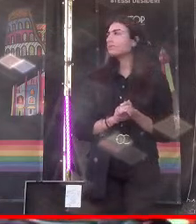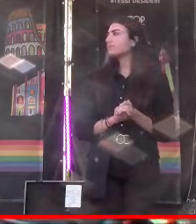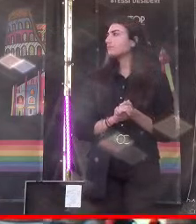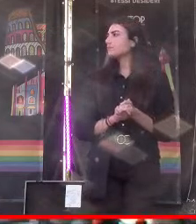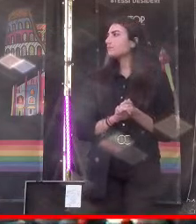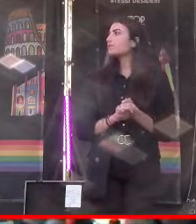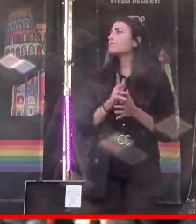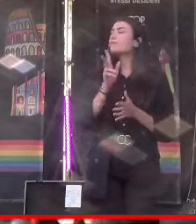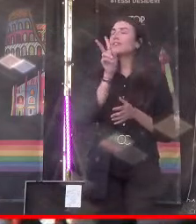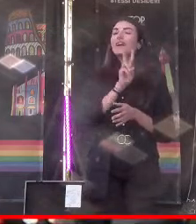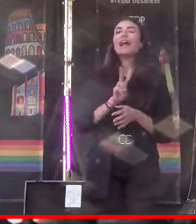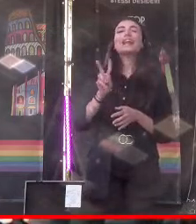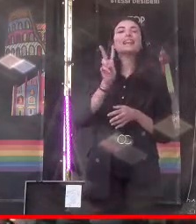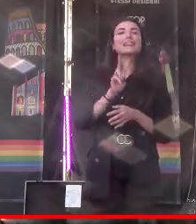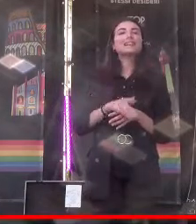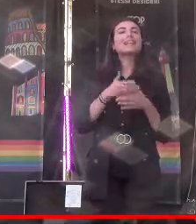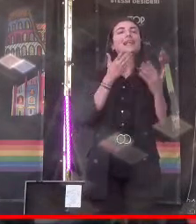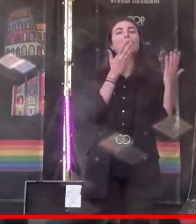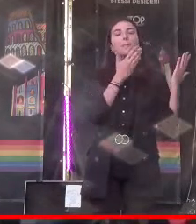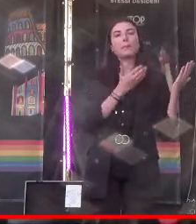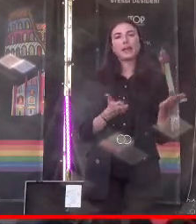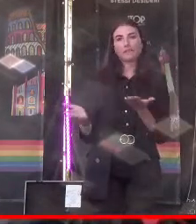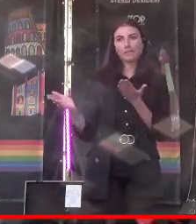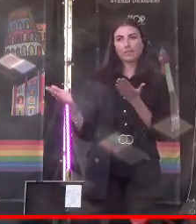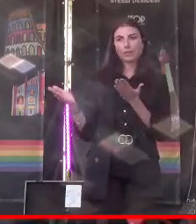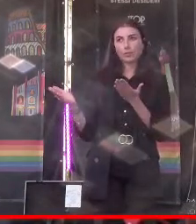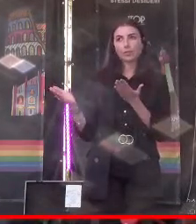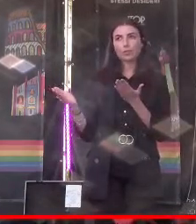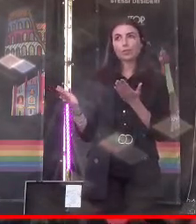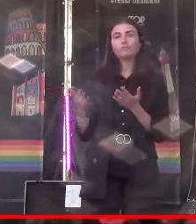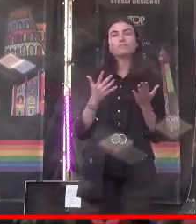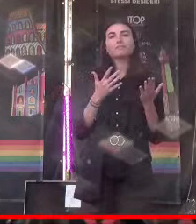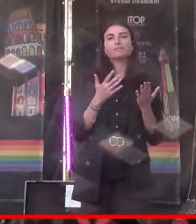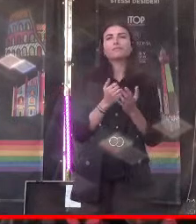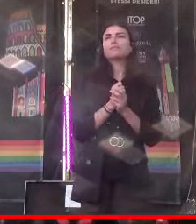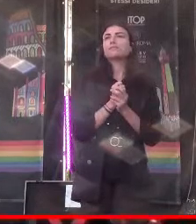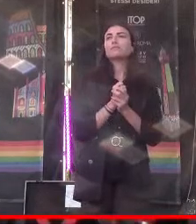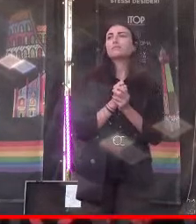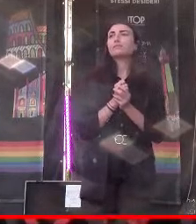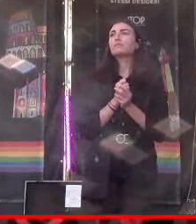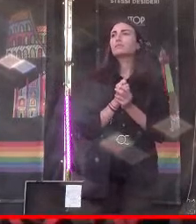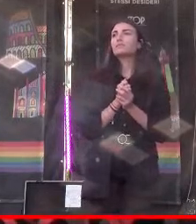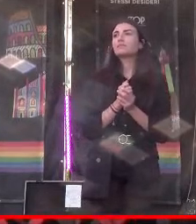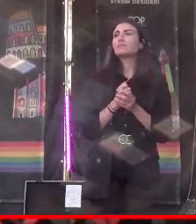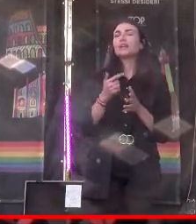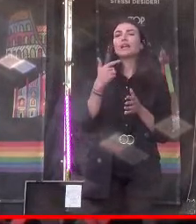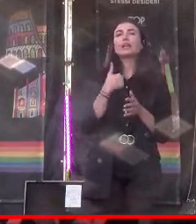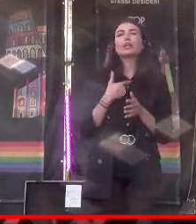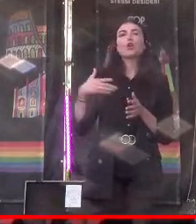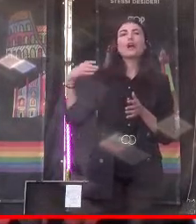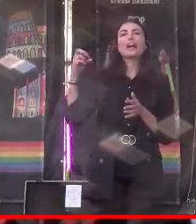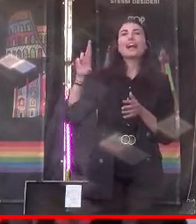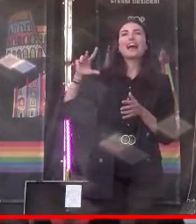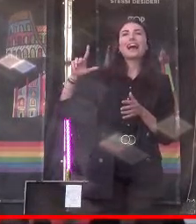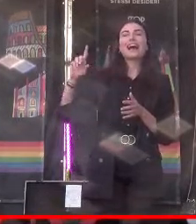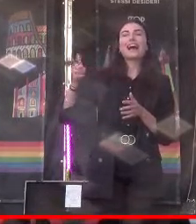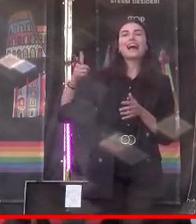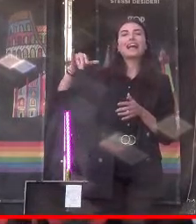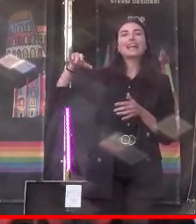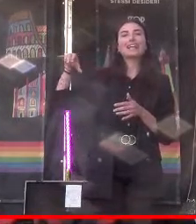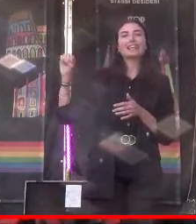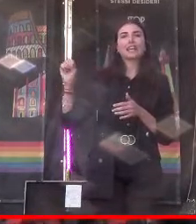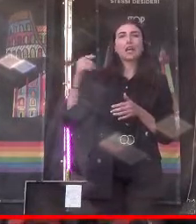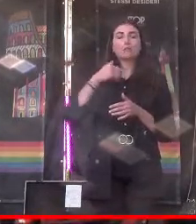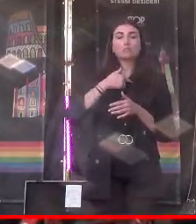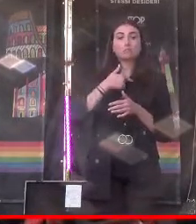Valentina, ciao Valentina, benvenuta. No, Valentina sono io, tu come ti chiami? Cosa? Allora Gaia, io ti ho chiamato